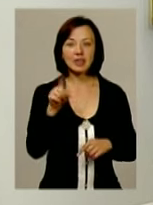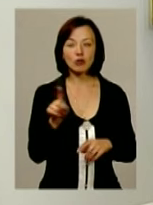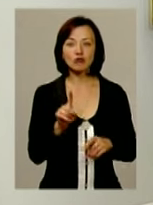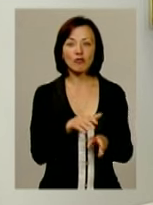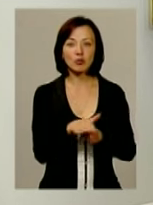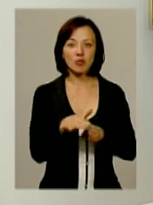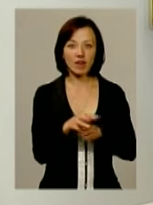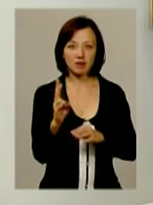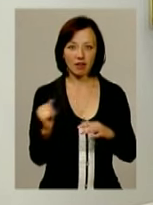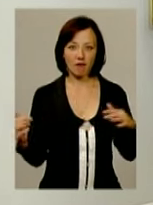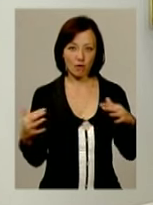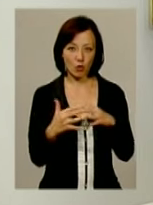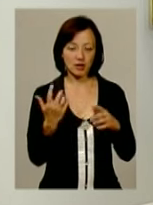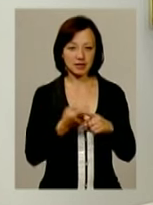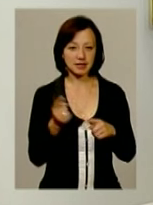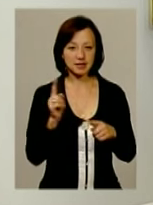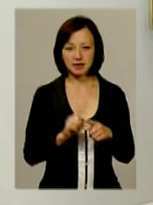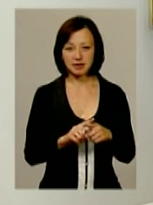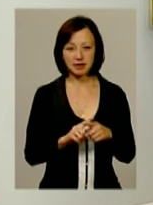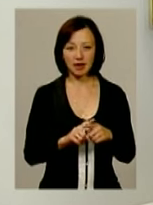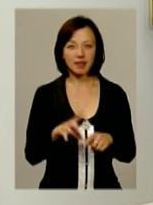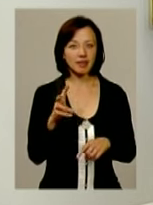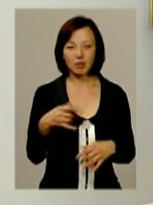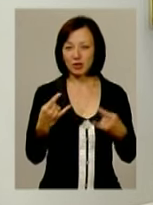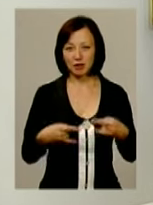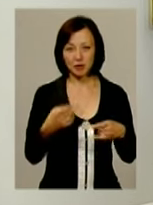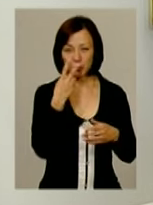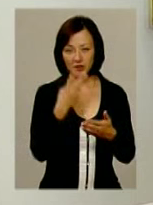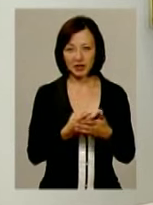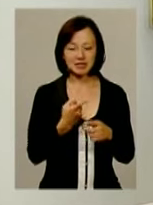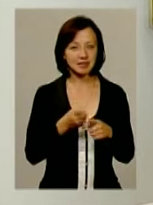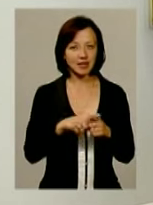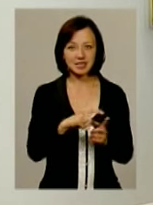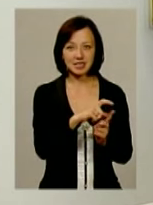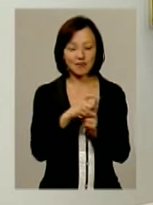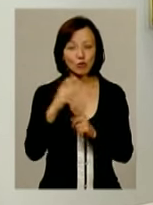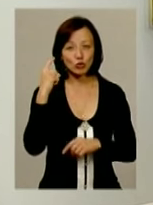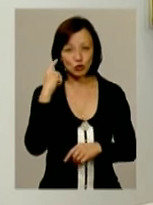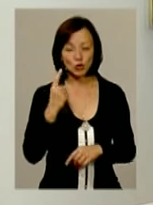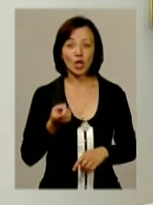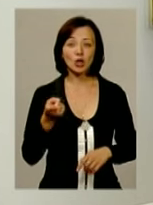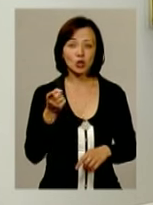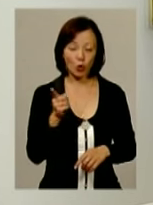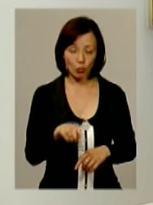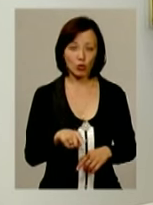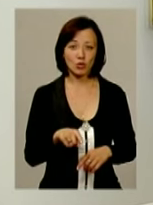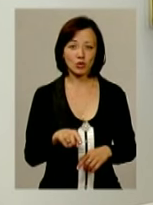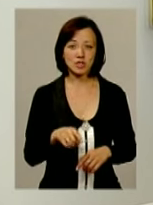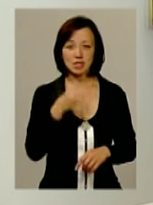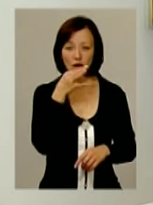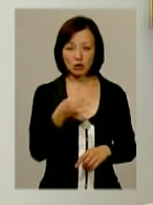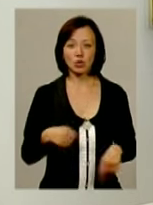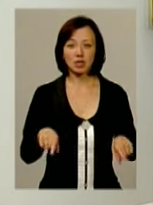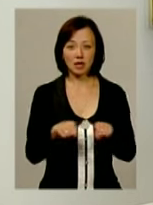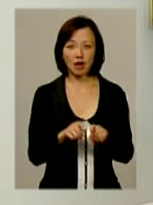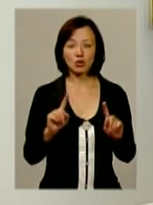на фронті, це не по телебаченню подивитись, це не зі слів почути, тому, ну, скажу так, що